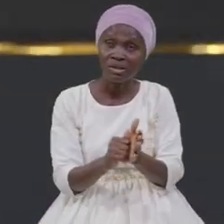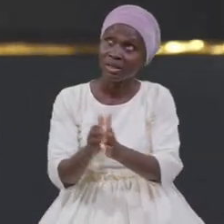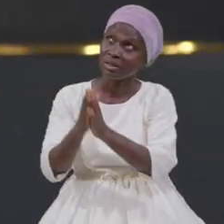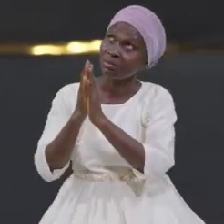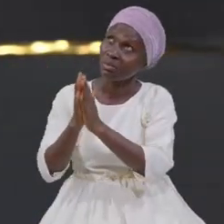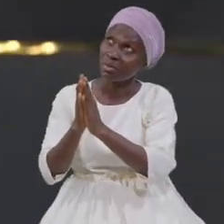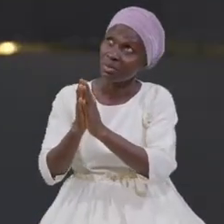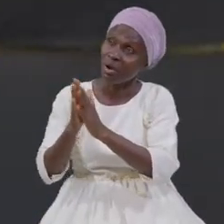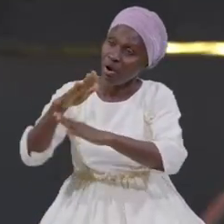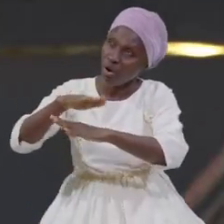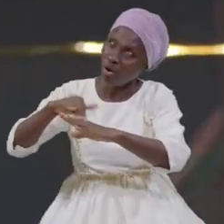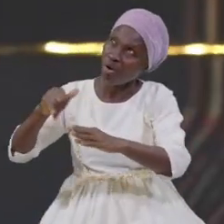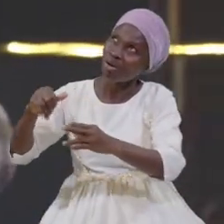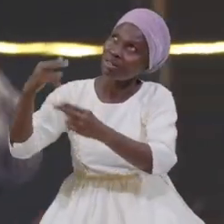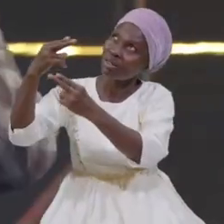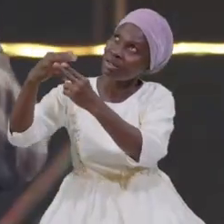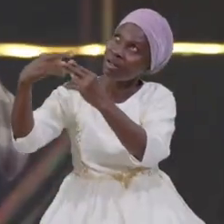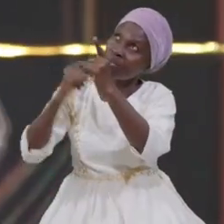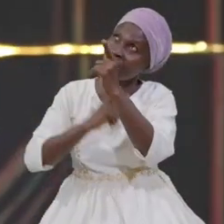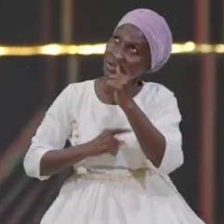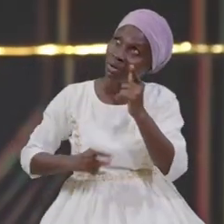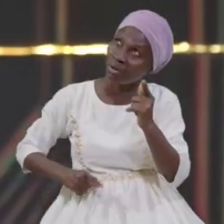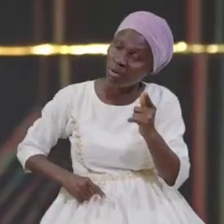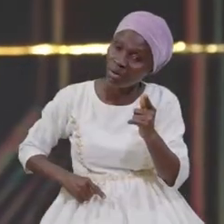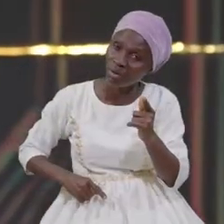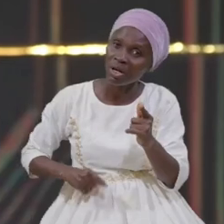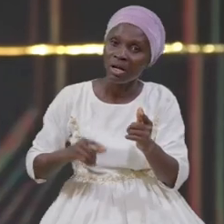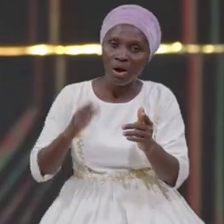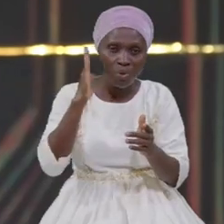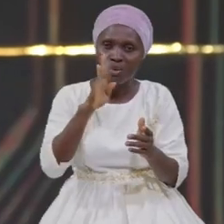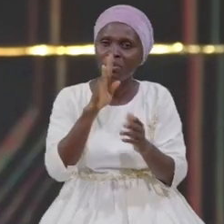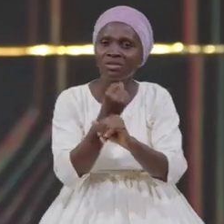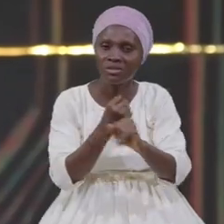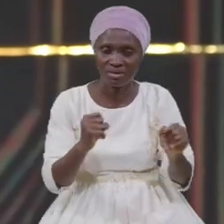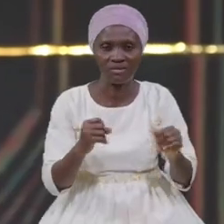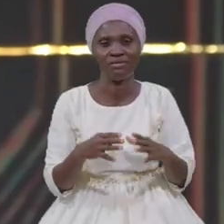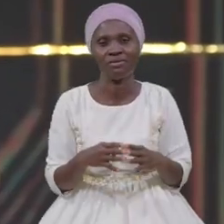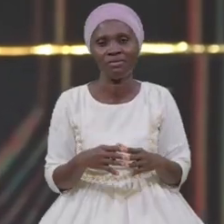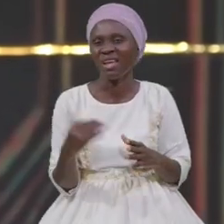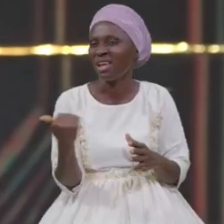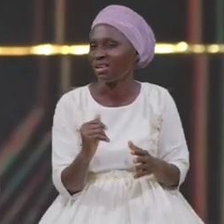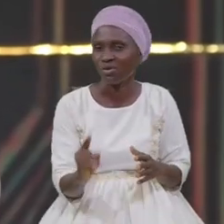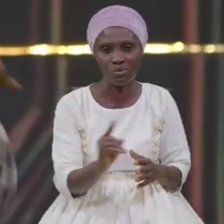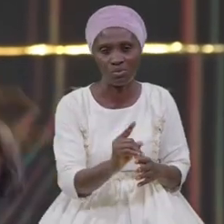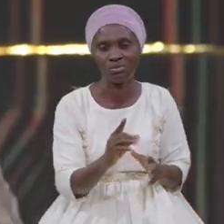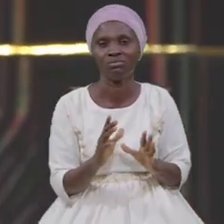invoquera le nom du Seigneur sera sauvé. Quiconque.